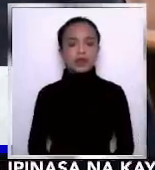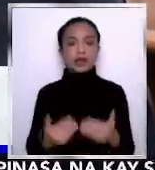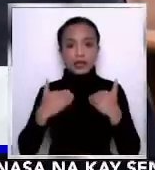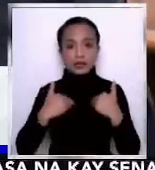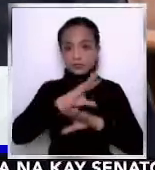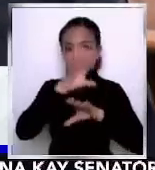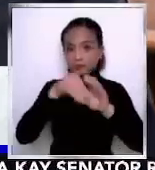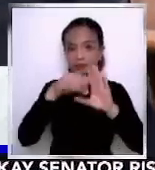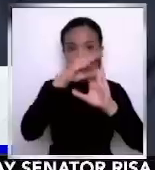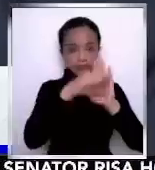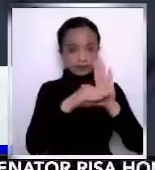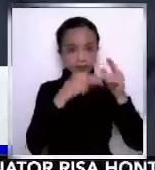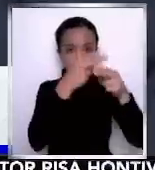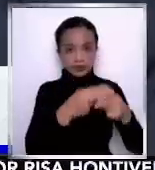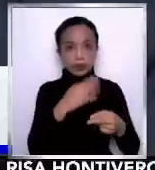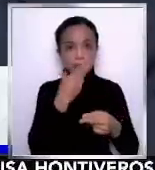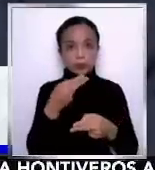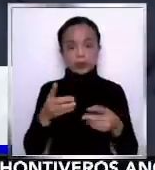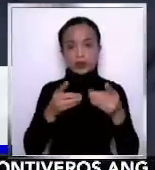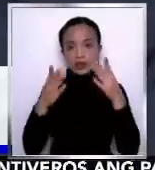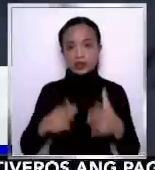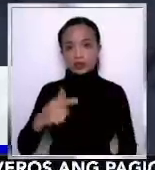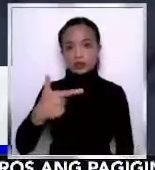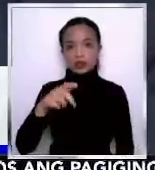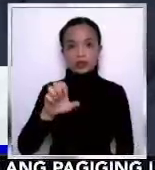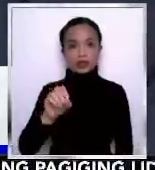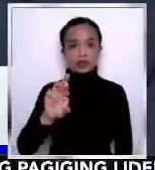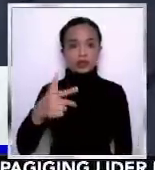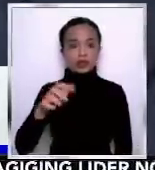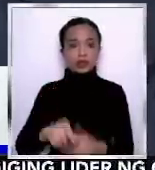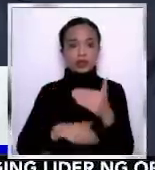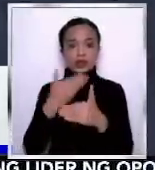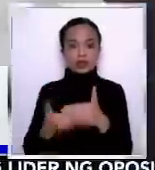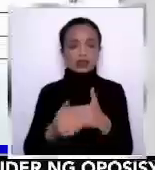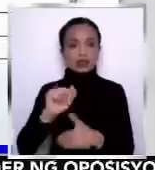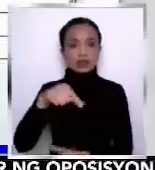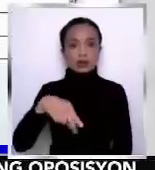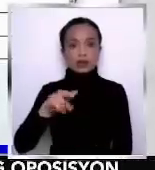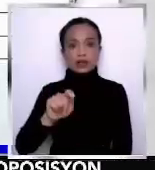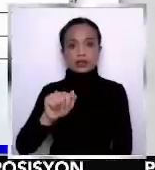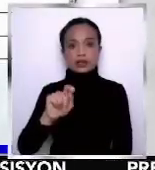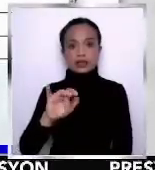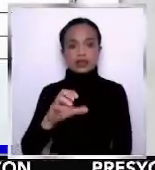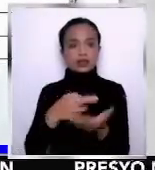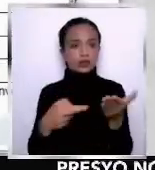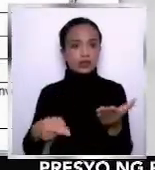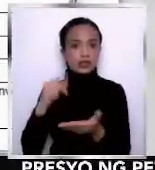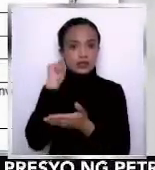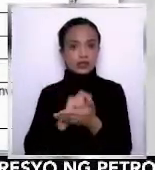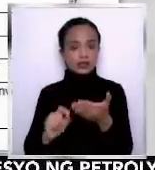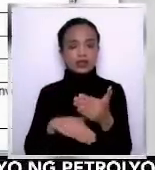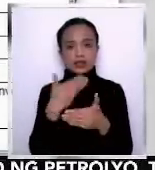Industry Director George Colaste, Bureau of Fisheries and Aquatic Resources Director Eduardo Gongona at Laarni Rojas ng Plant Quarantine